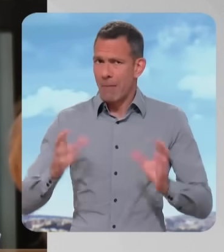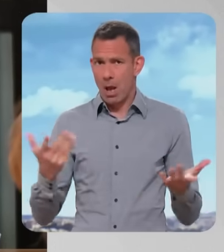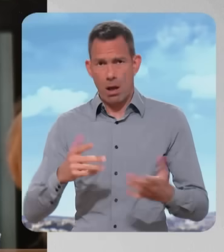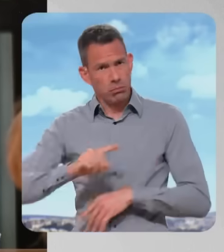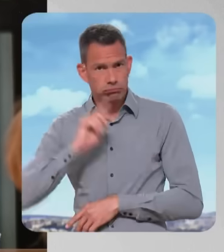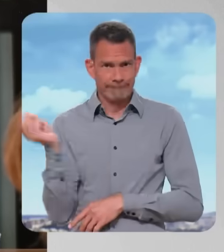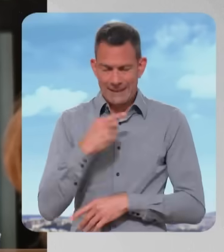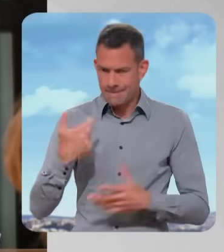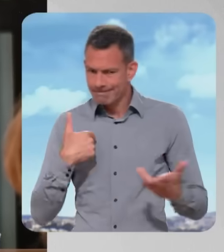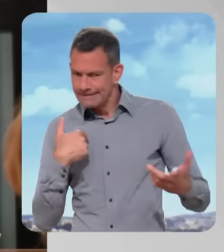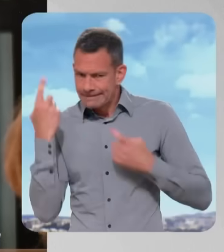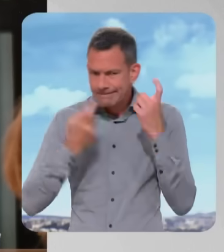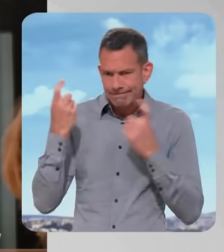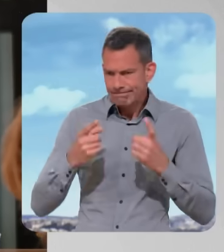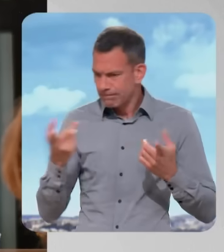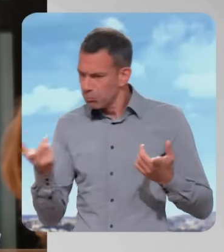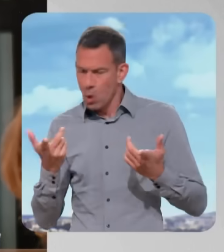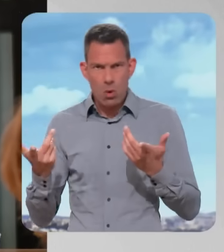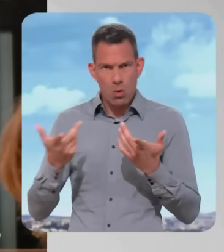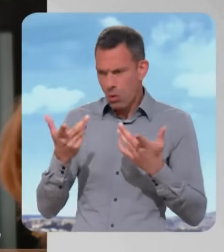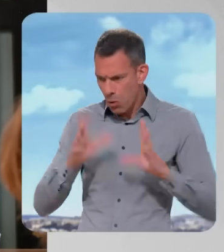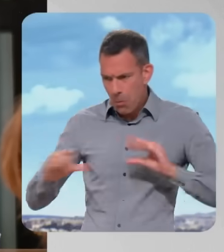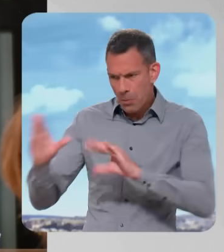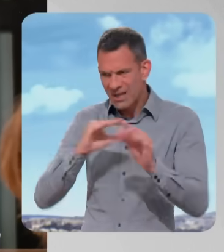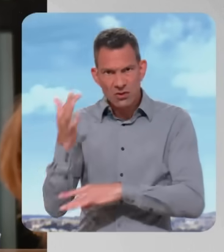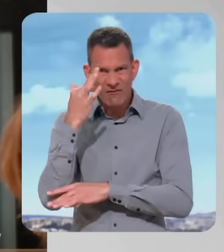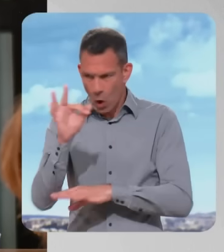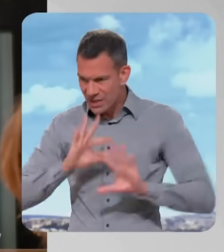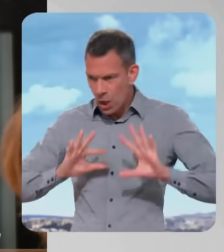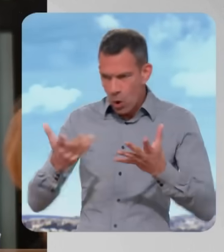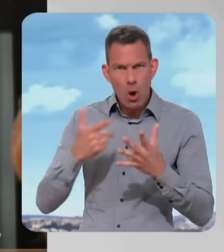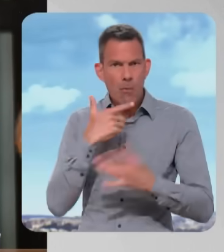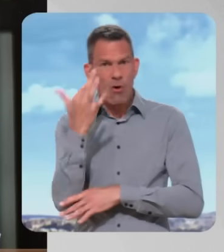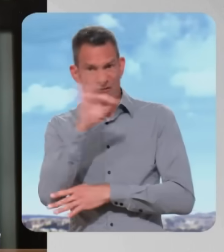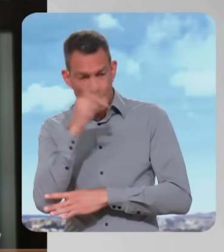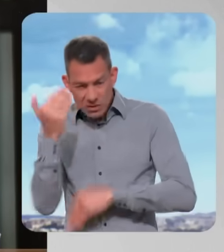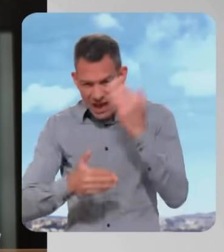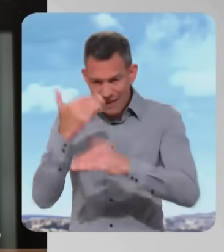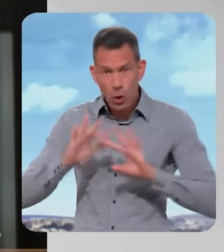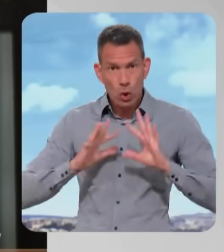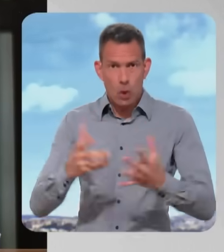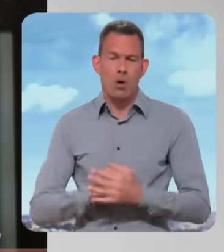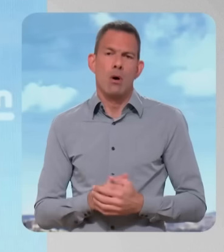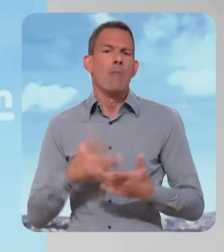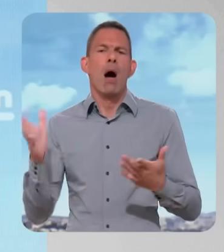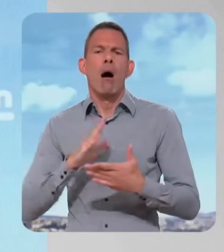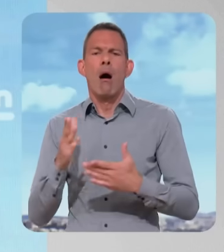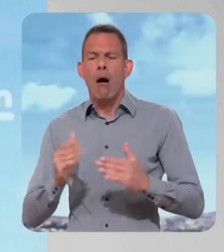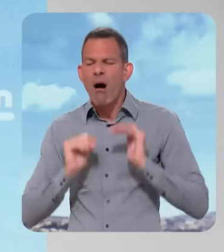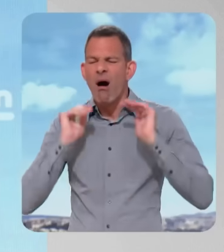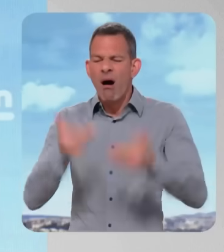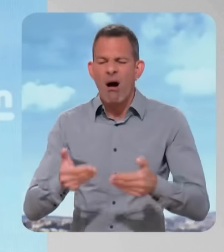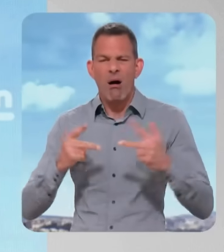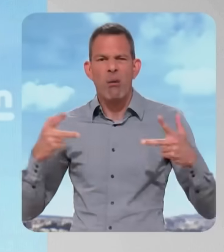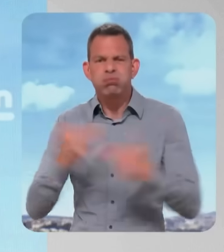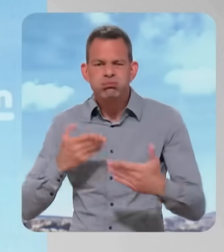monde cherche à trouver la bonne solution et la bonne voie pour que notre pays puisse continuer à avancer pas de blocage aucun blocage il